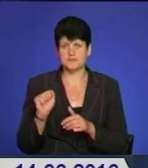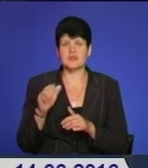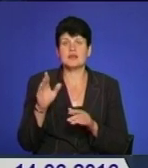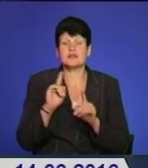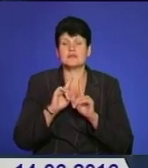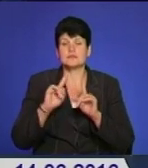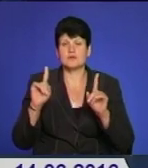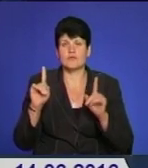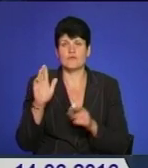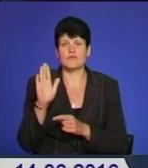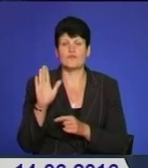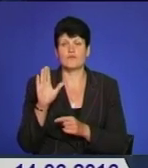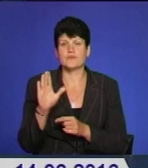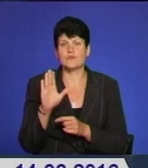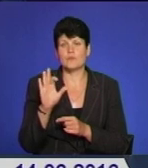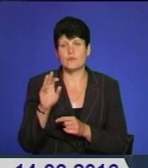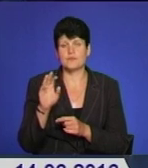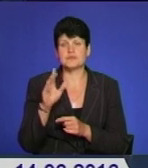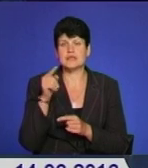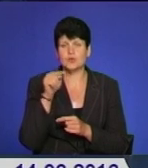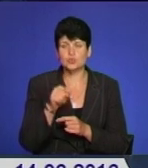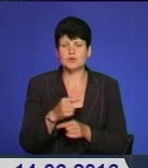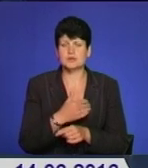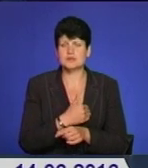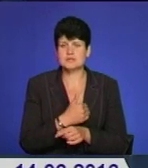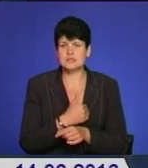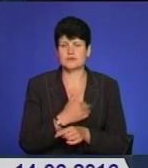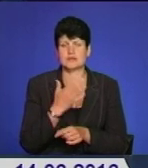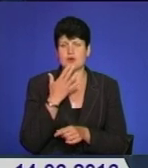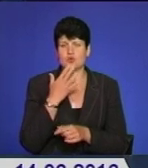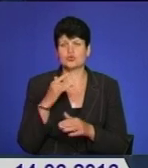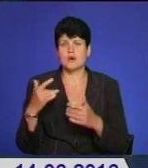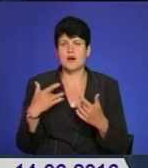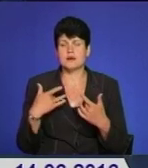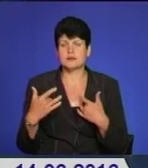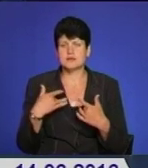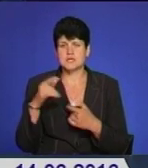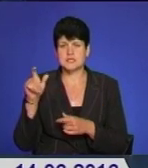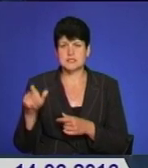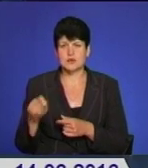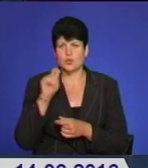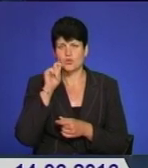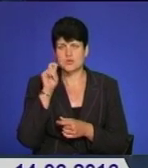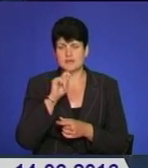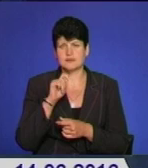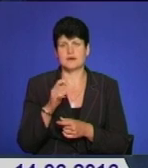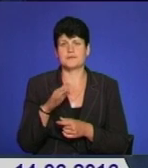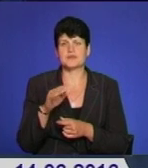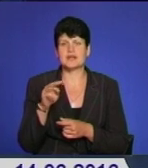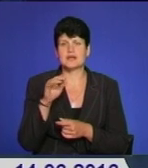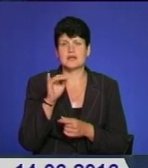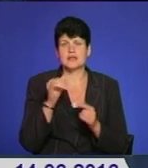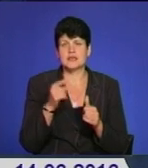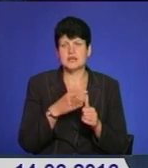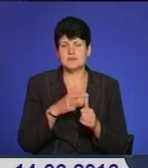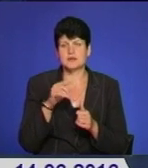музиканта-віртуоза Вольфганга Амадея Моцарта. Таку ініціативу народного артиста України, ректора Національної академії мистецтв імені Миколи